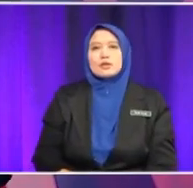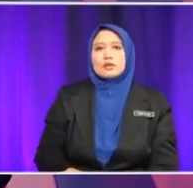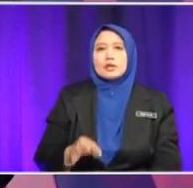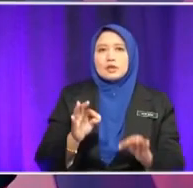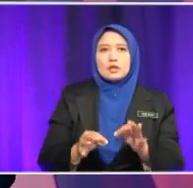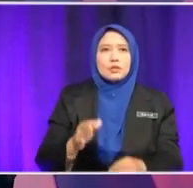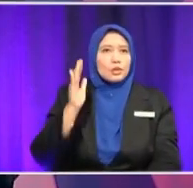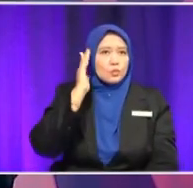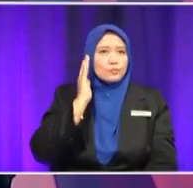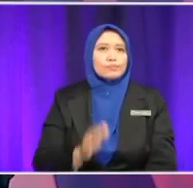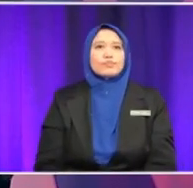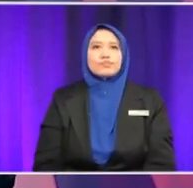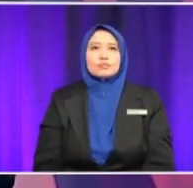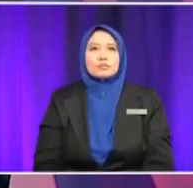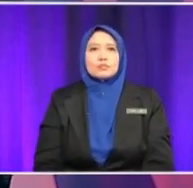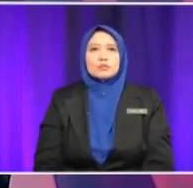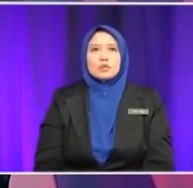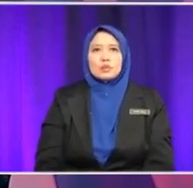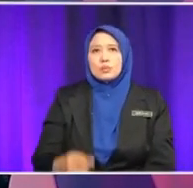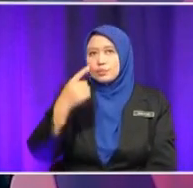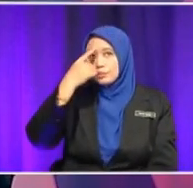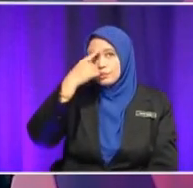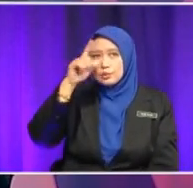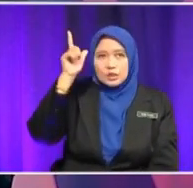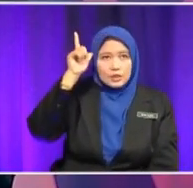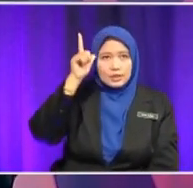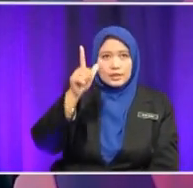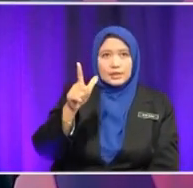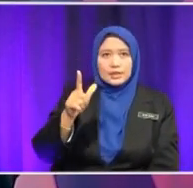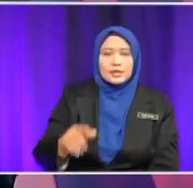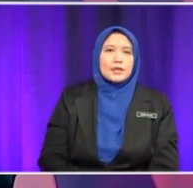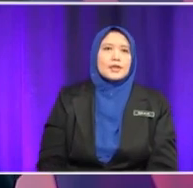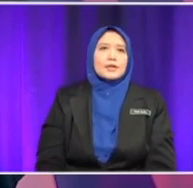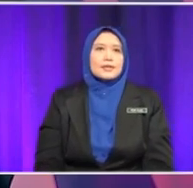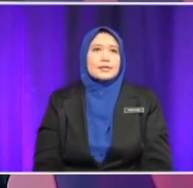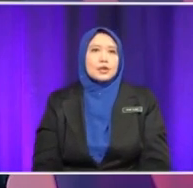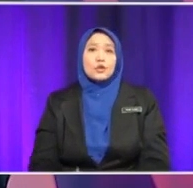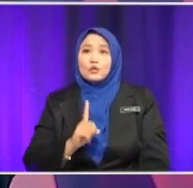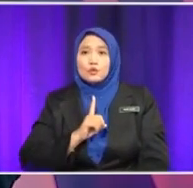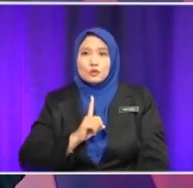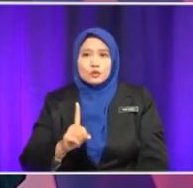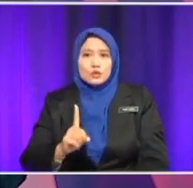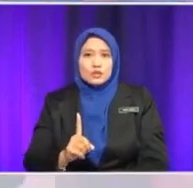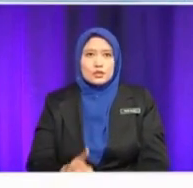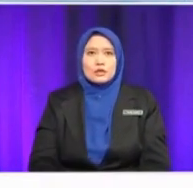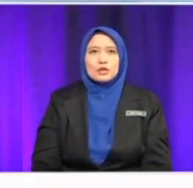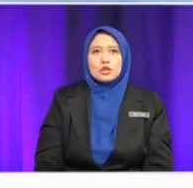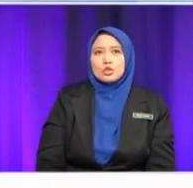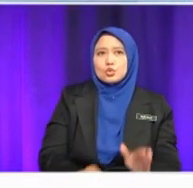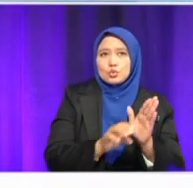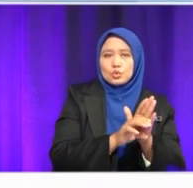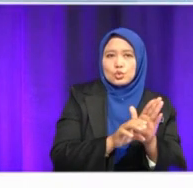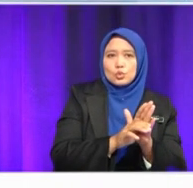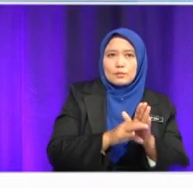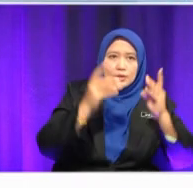Oke seterusnya ini dari segi ejective pengajian Islam Oke seperti pendidikan Alquran dan